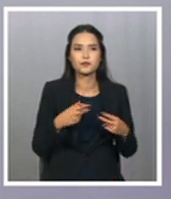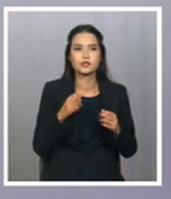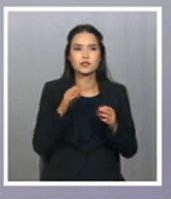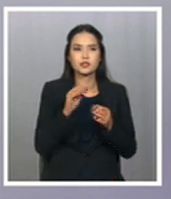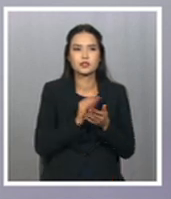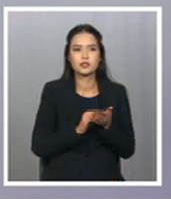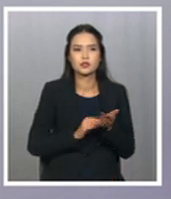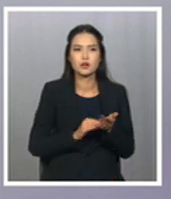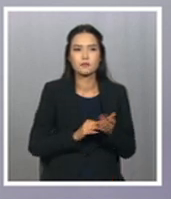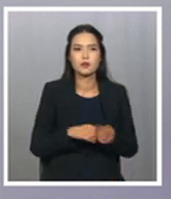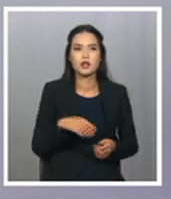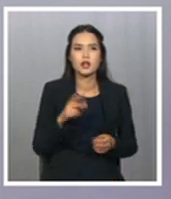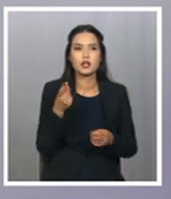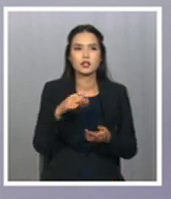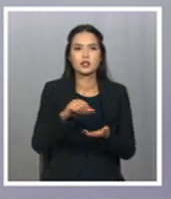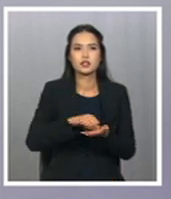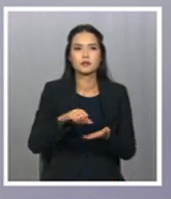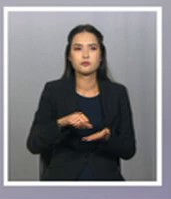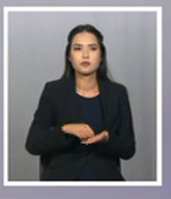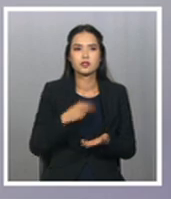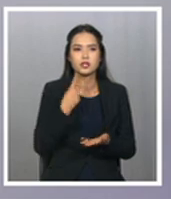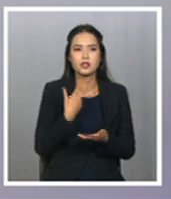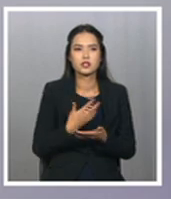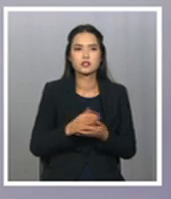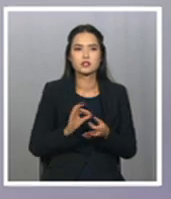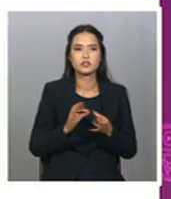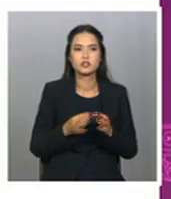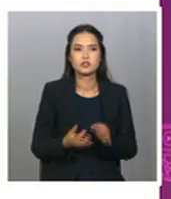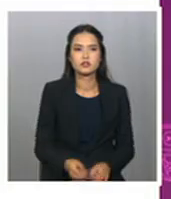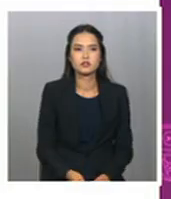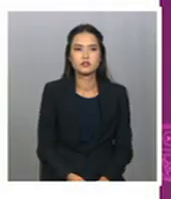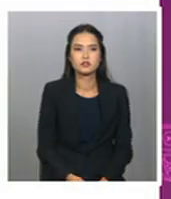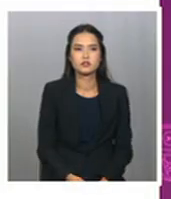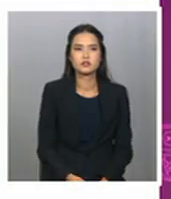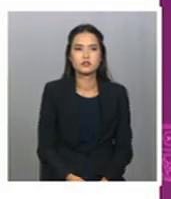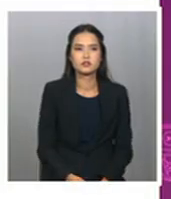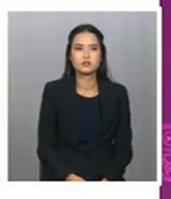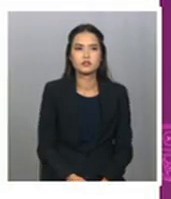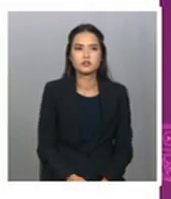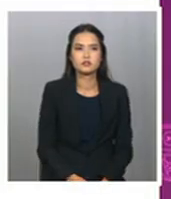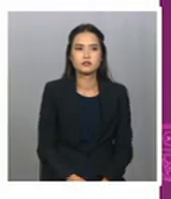отырып, кейіпкерлер қасиетін жинақтаңыз.